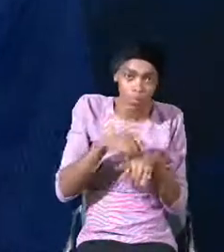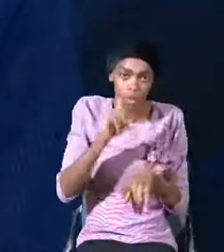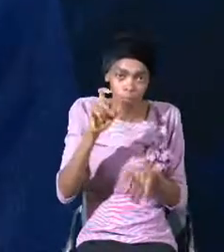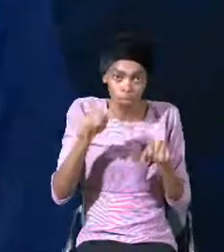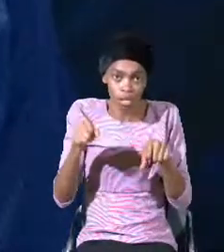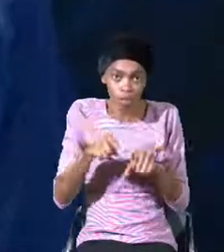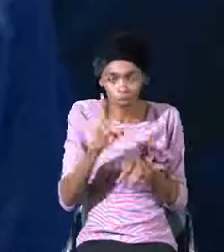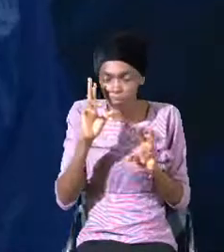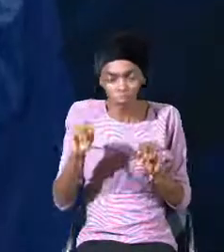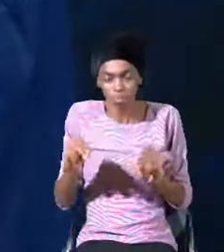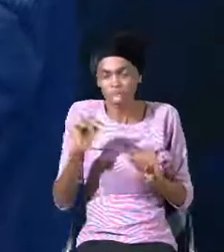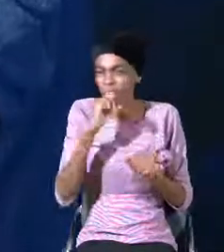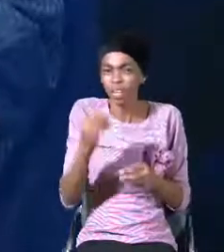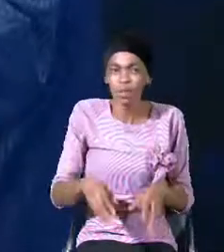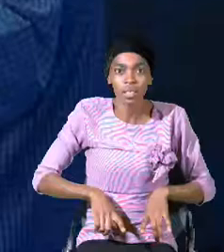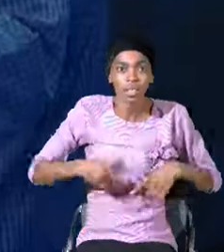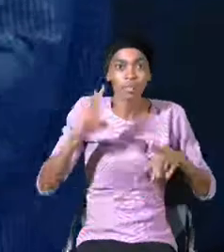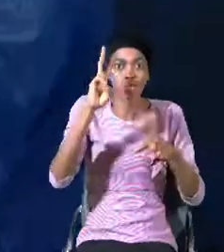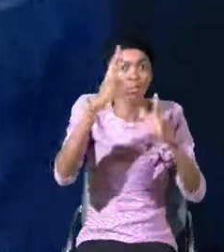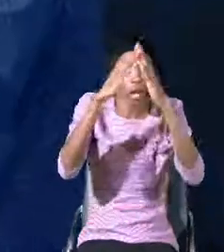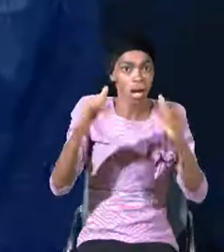moment. Il ne peut pas jouir...